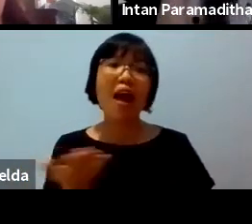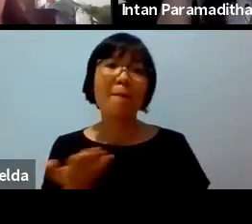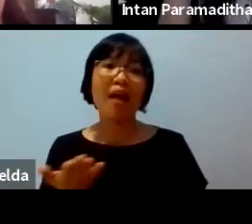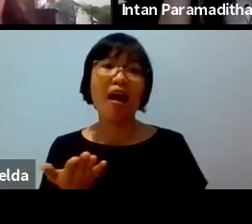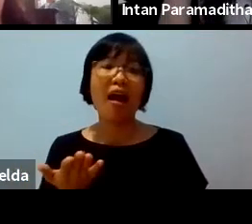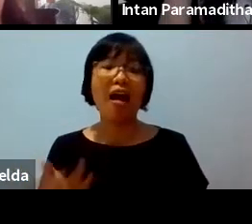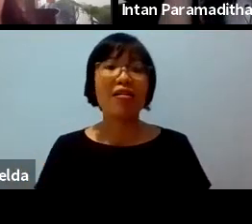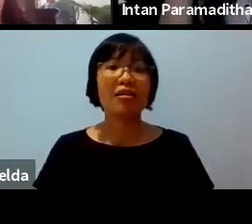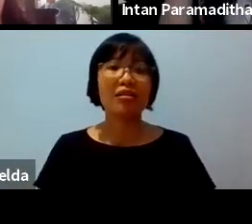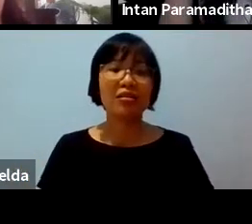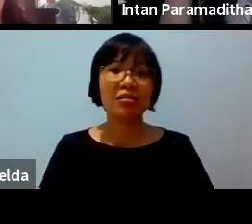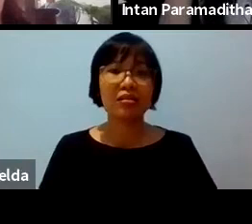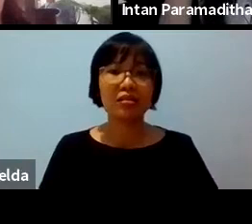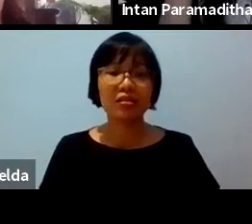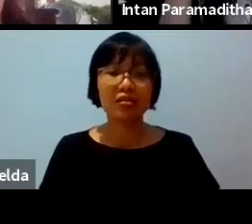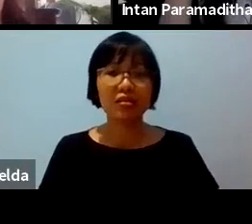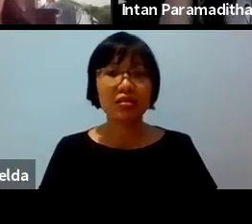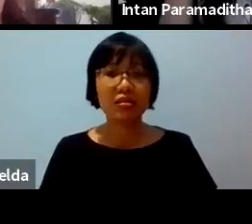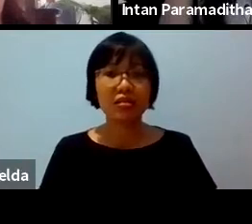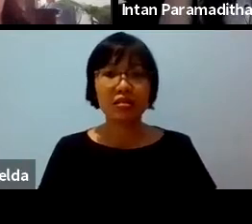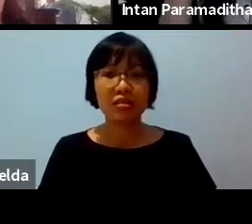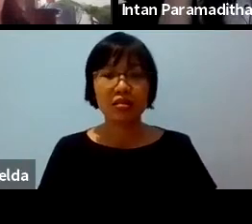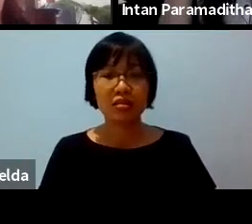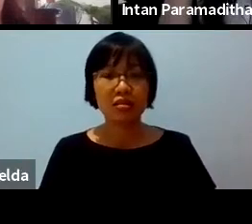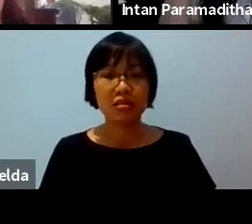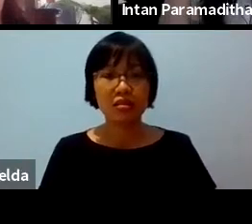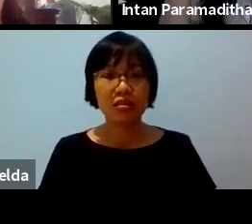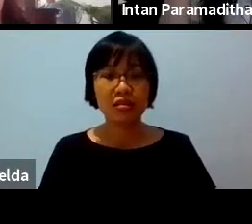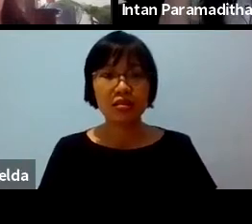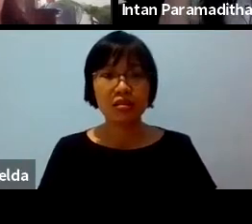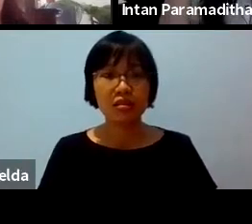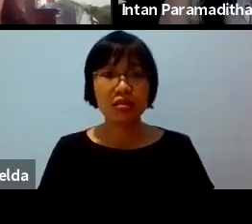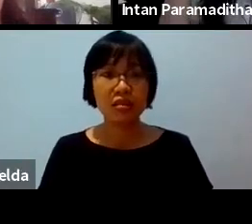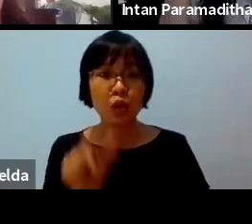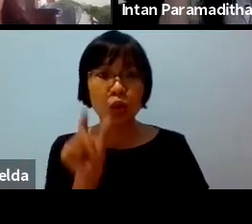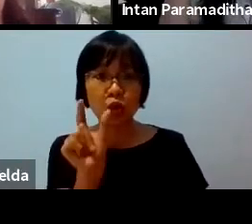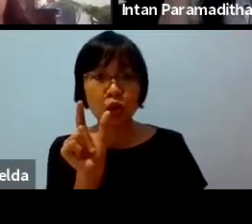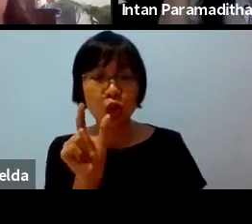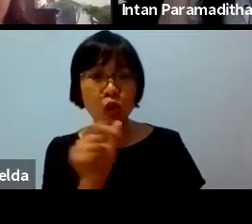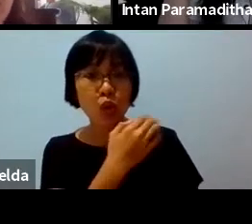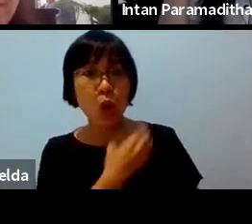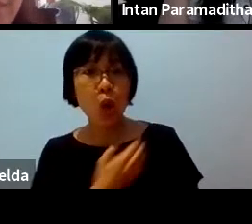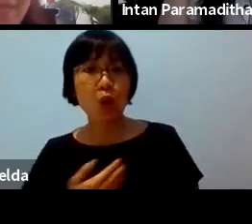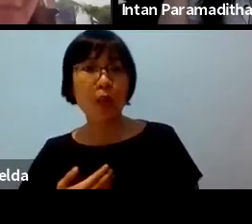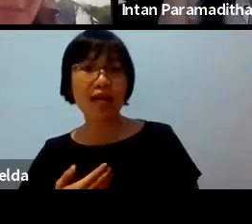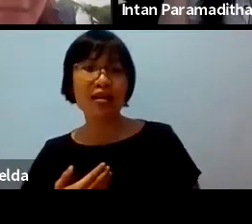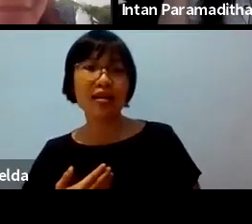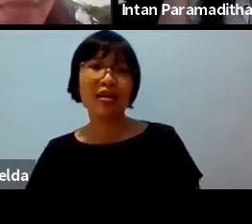terhadap para korban kekerasan seksual di kampus. Silakan Mbak Diana dulu.